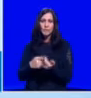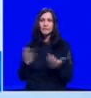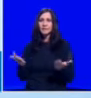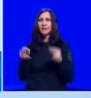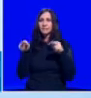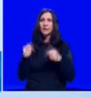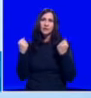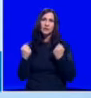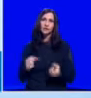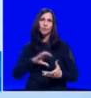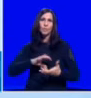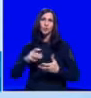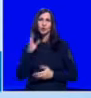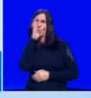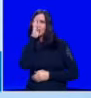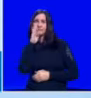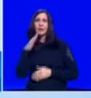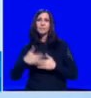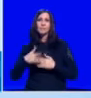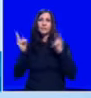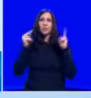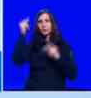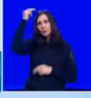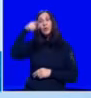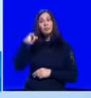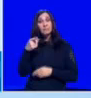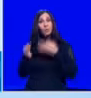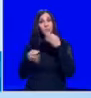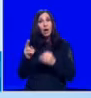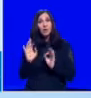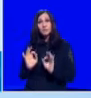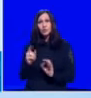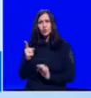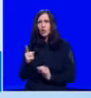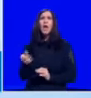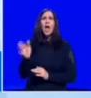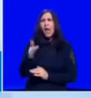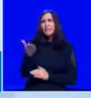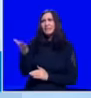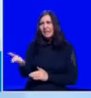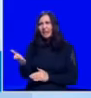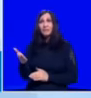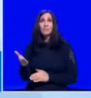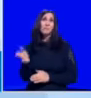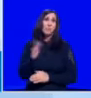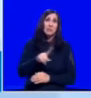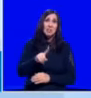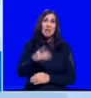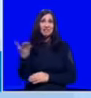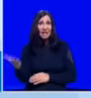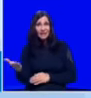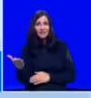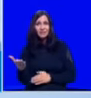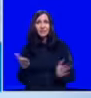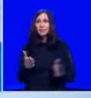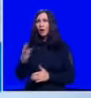станахме свидетели на тежкото политическо лицемерие на ППДБ, защото там се обясняваше как всъщност той хем бил техен, пък не бил техен, как той добре, се подал оставката. ГЕРБ не са